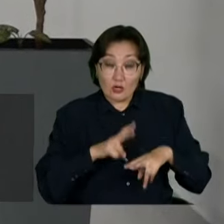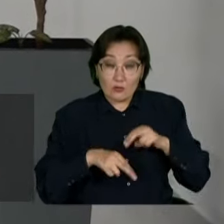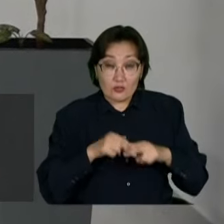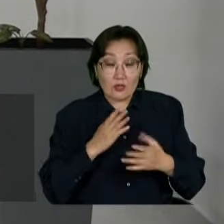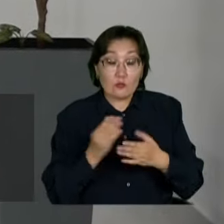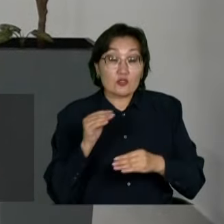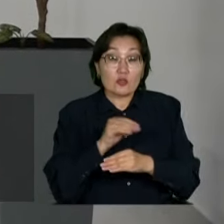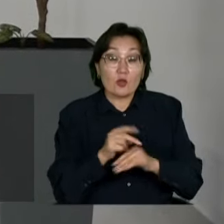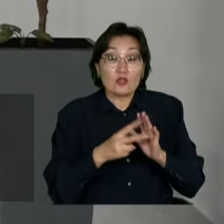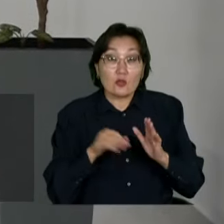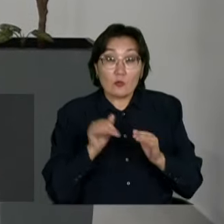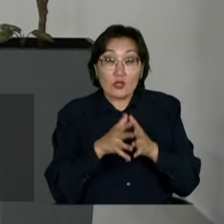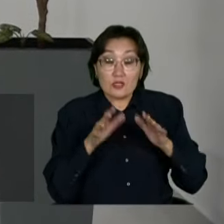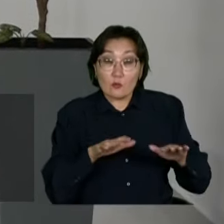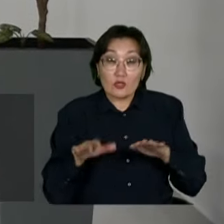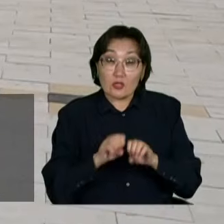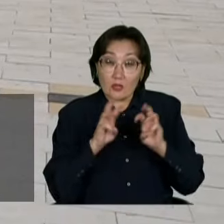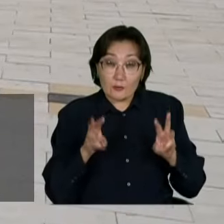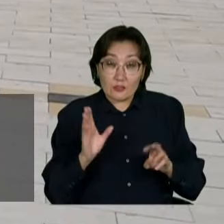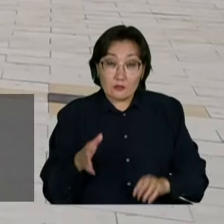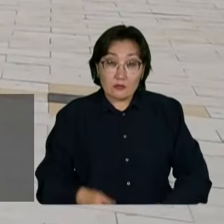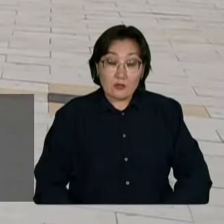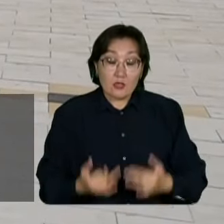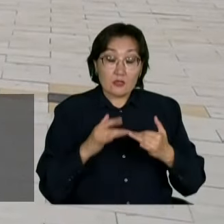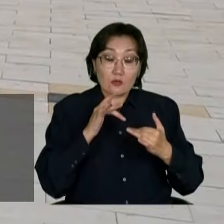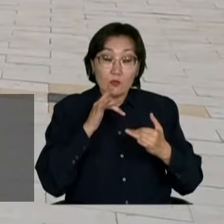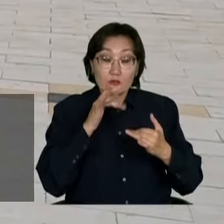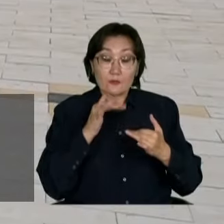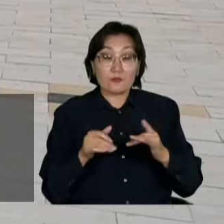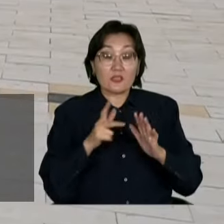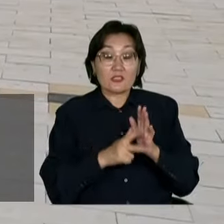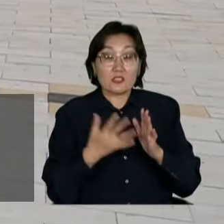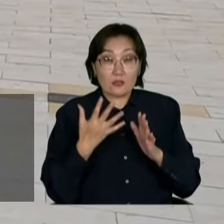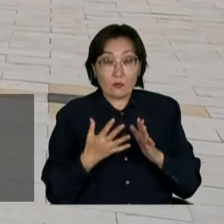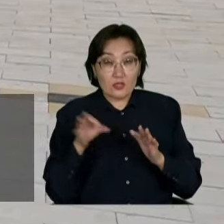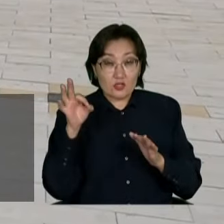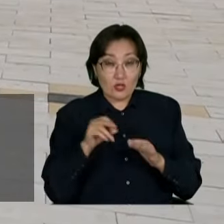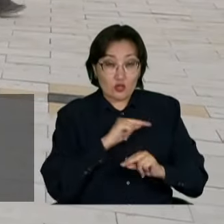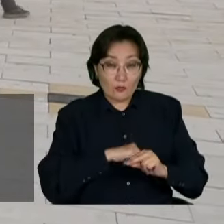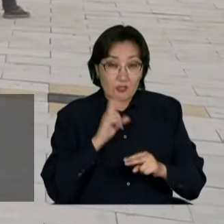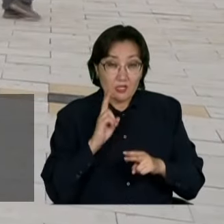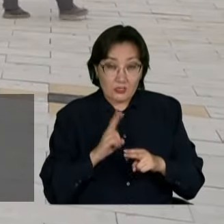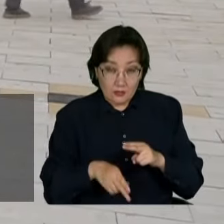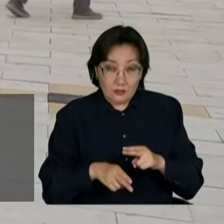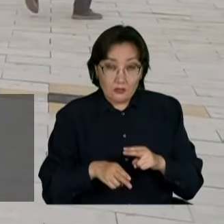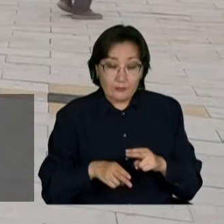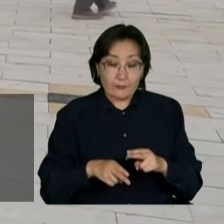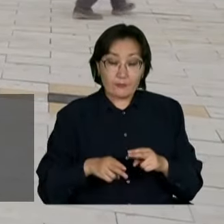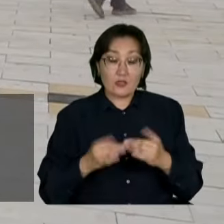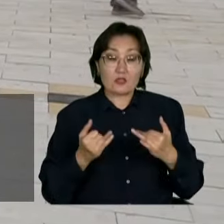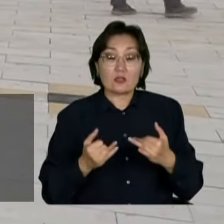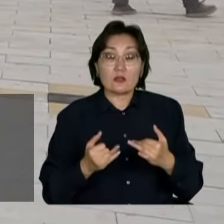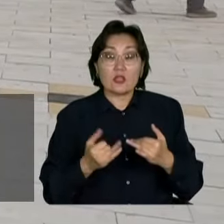нысандар қосымша 700 мыңнан астам орынды қамтиды. Қазіргі уақытта 85% жұмыс орындалды.